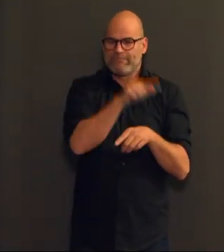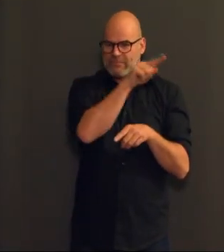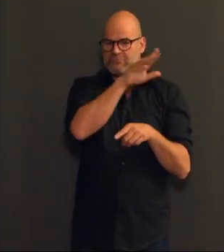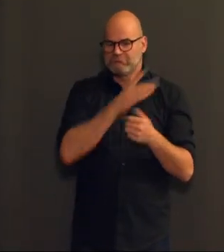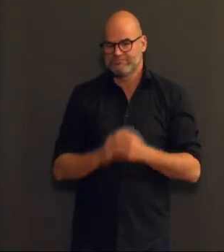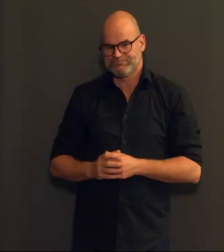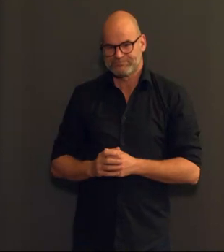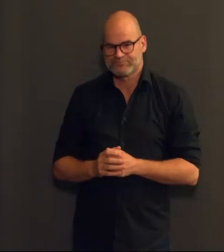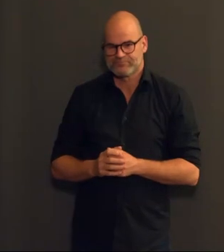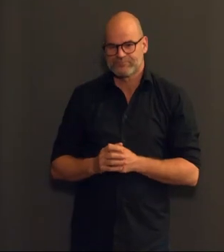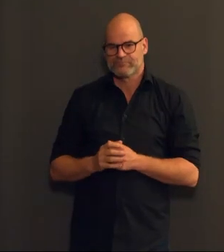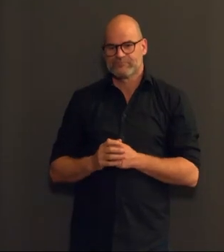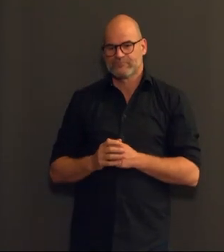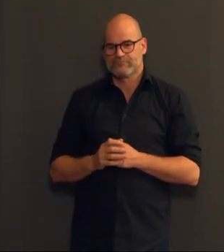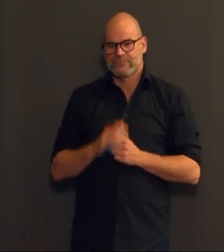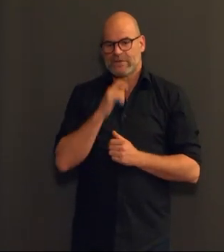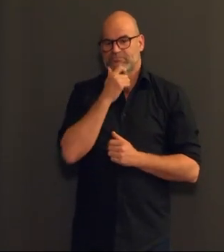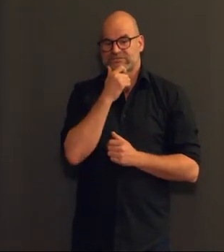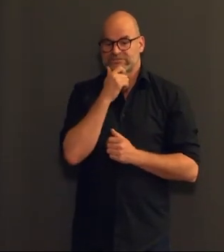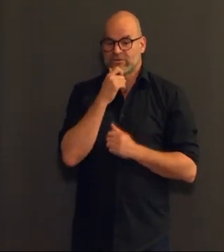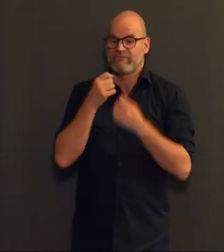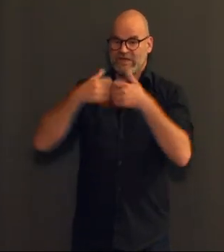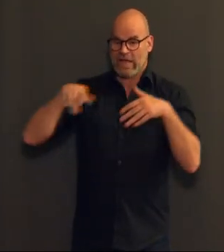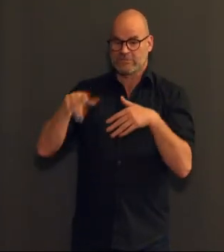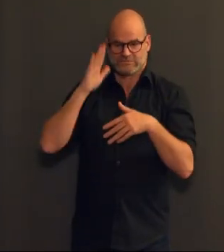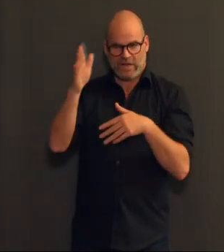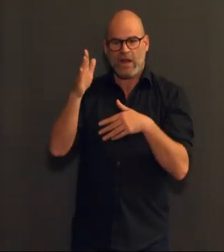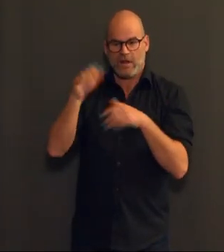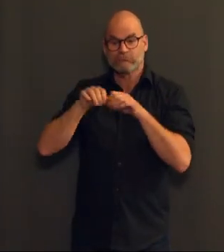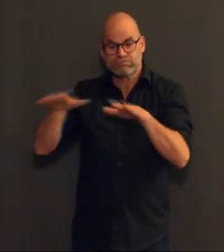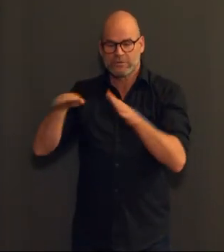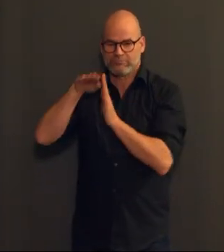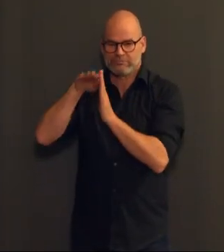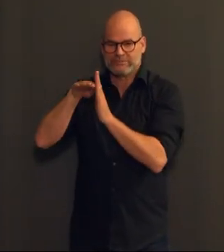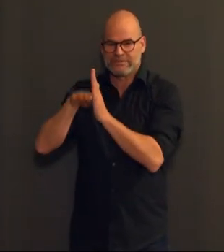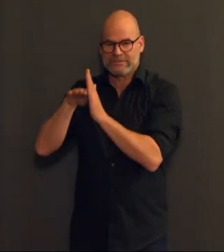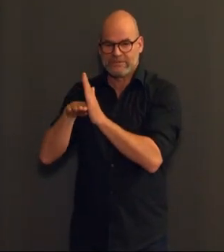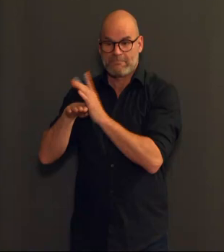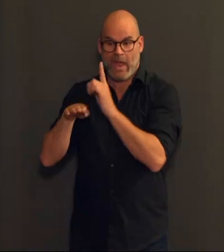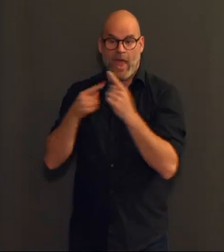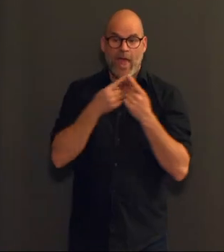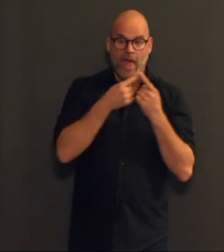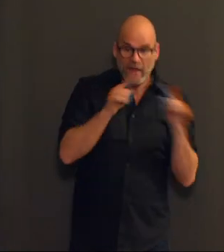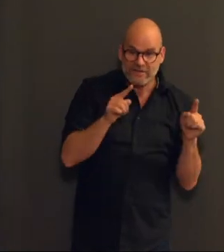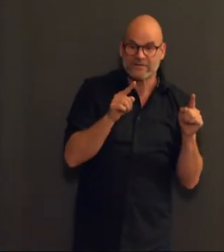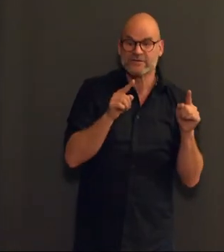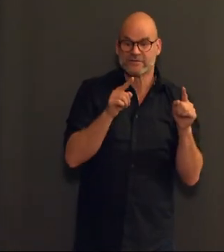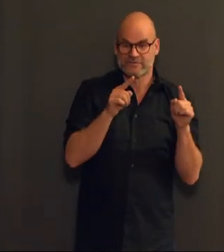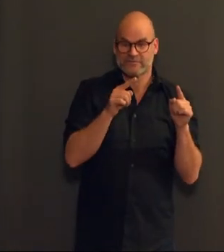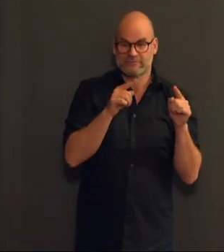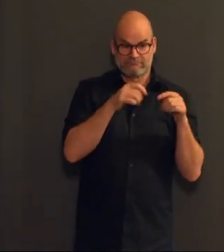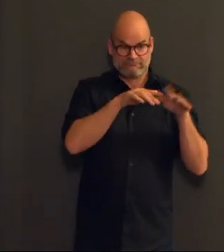Het aantal besmettingen zal verminderen. En dat er mogelijk een relatieve toename kan zijn van andere varianten, zoals